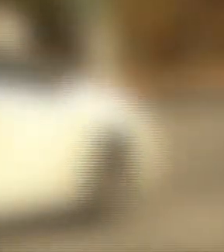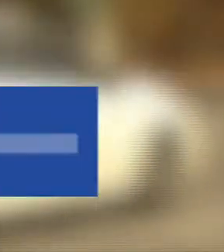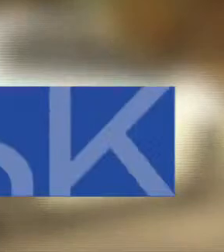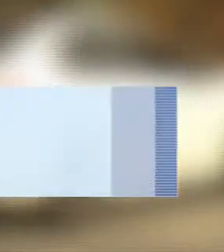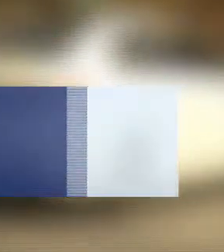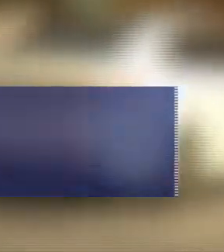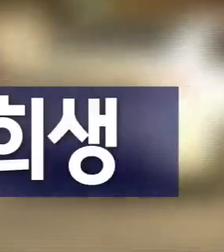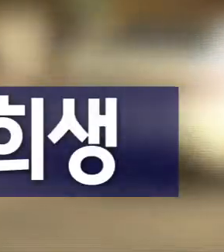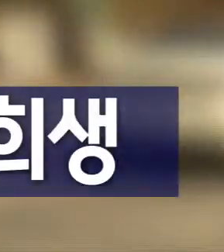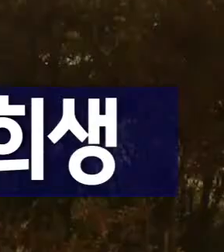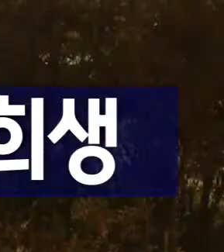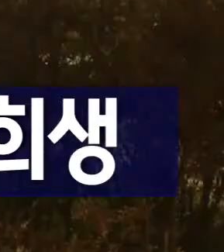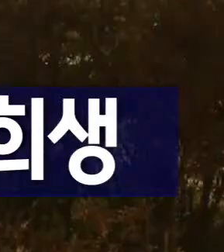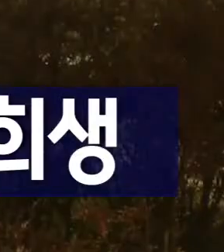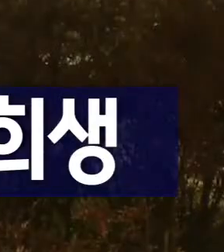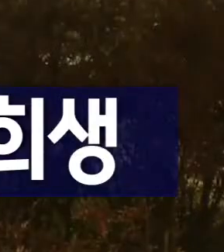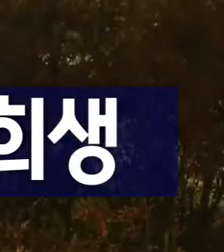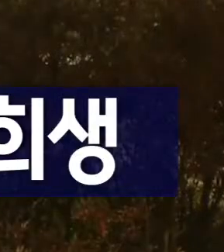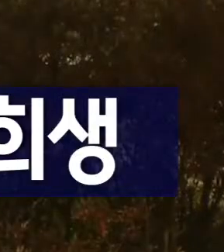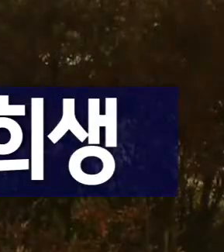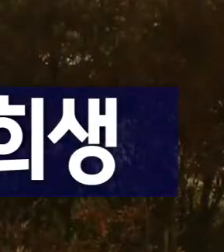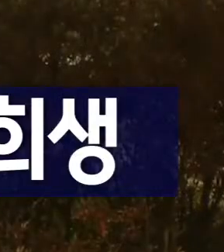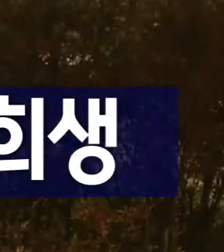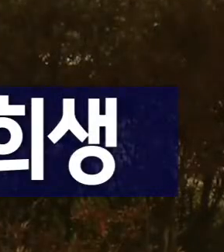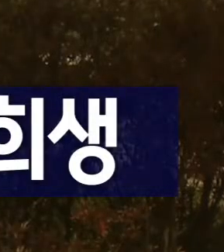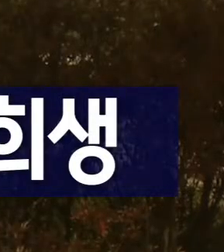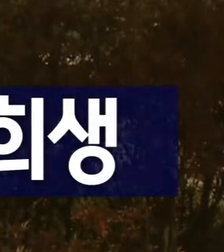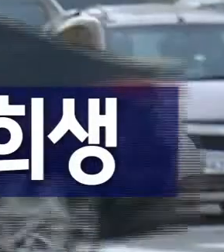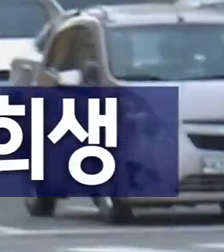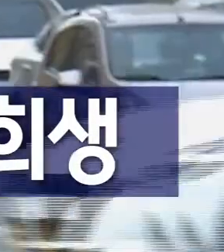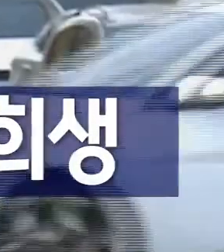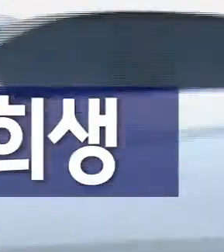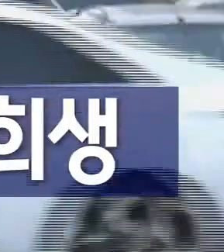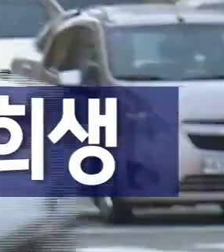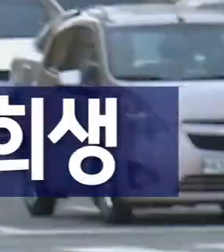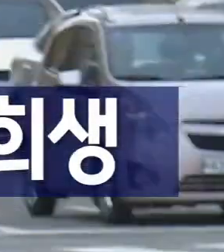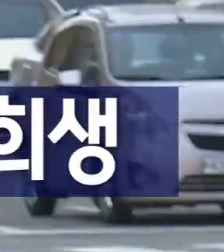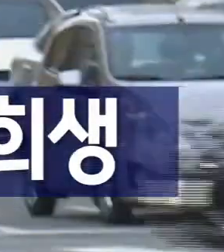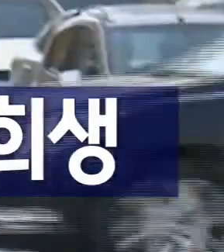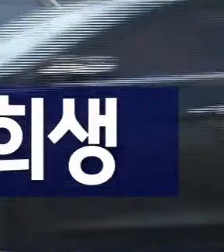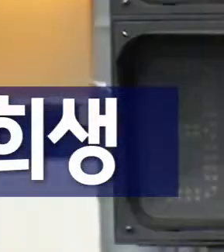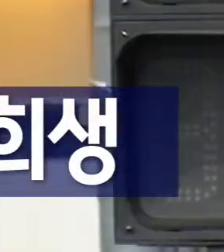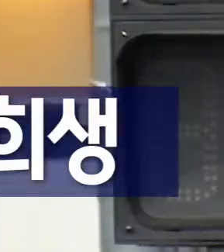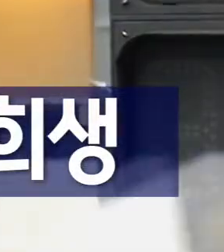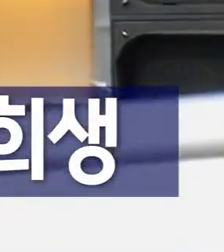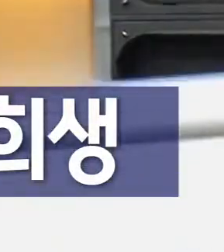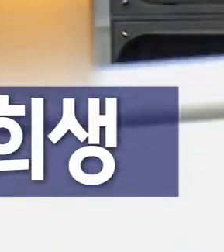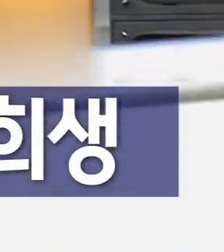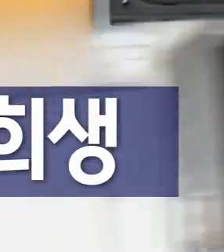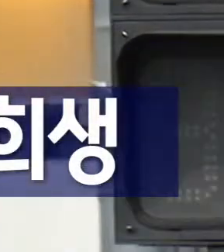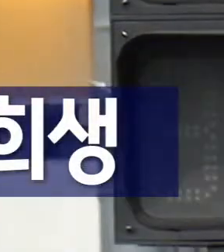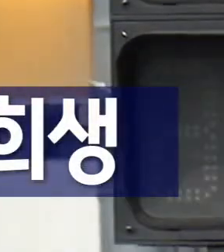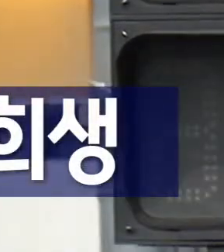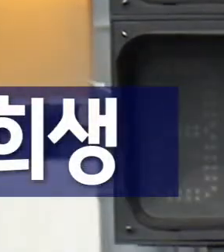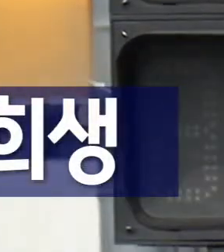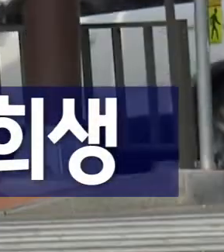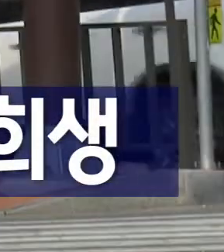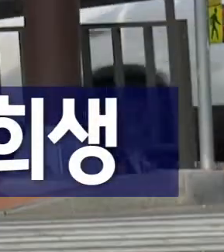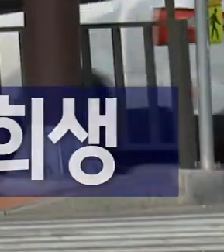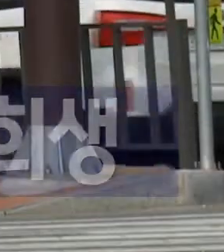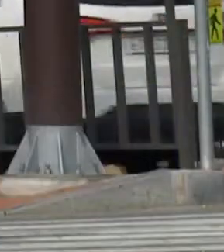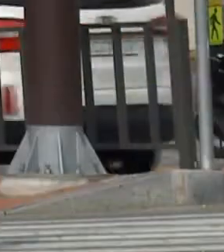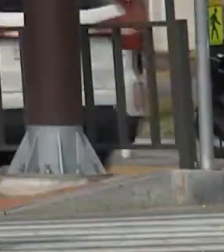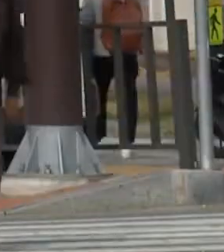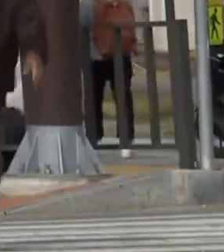도내 유학생 한 명도 이태원 참사로 숨진 것으로 확인됐습니다. 애도 기간에 축제 홍보는 자제하자는 자성의 목소리도